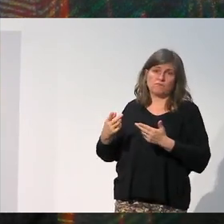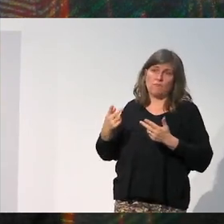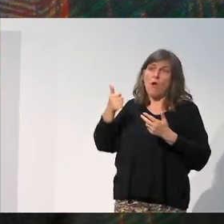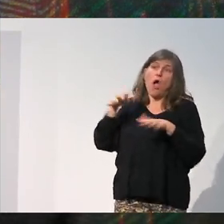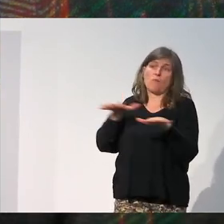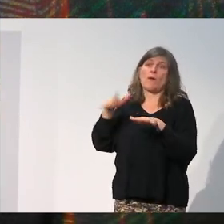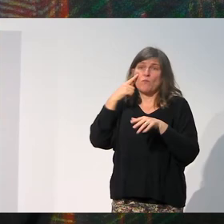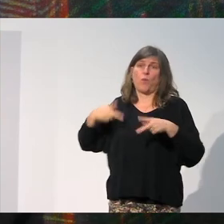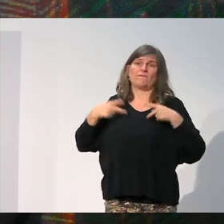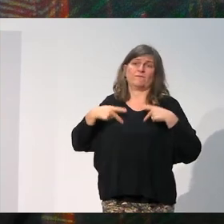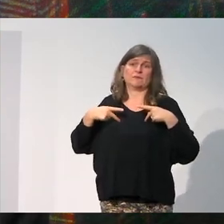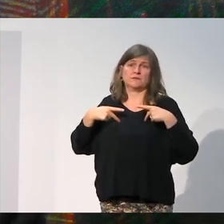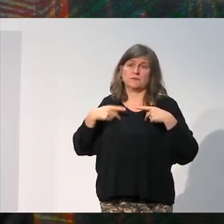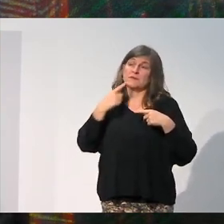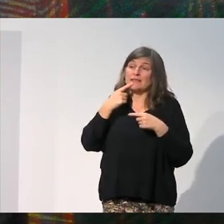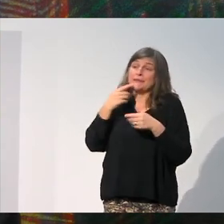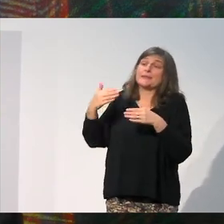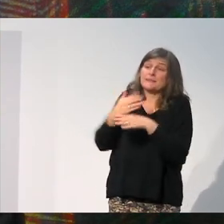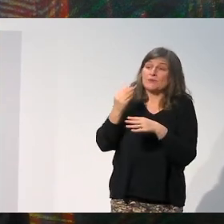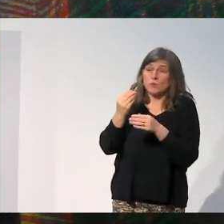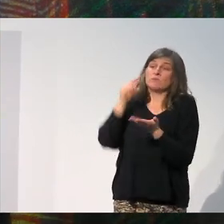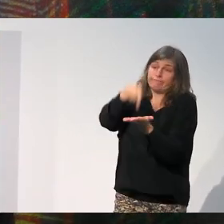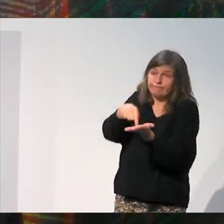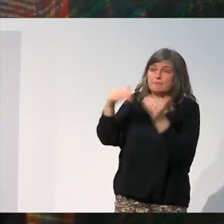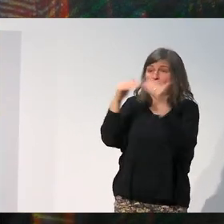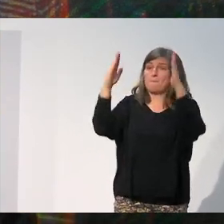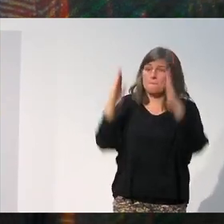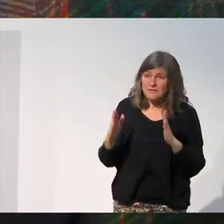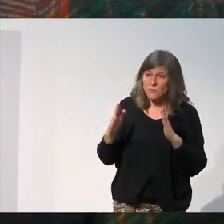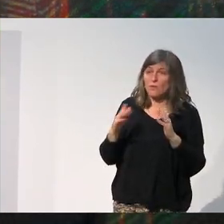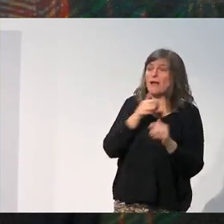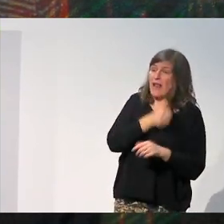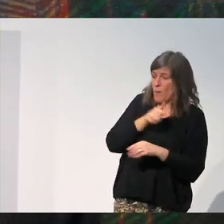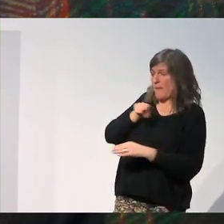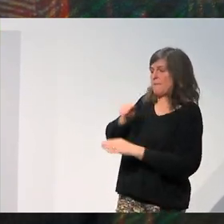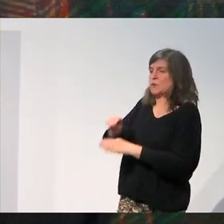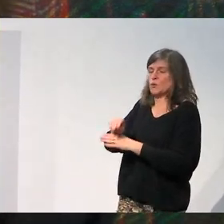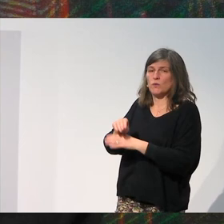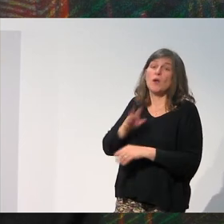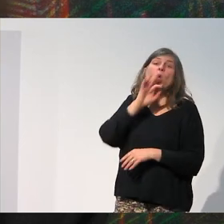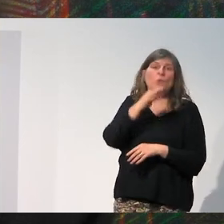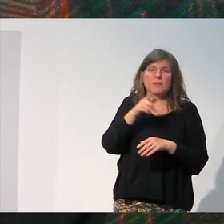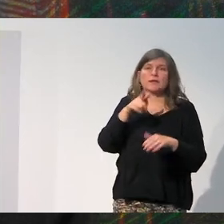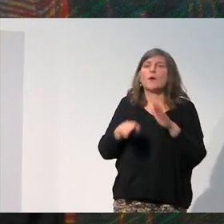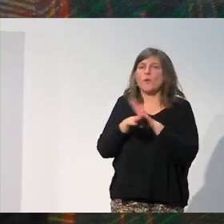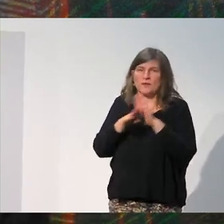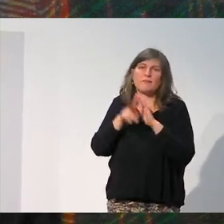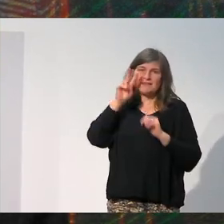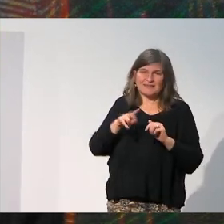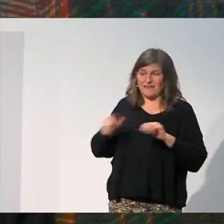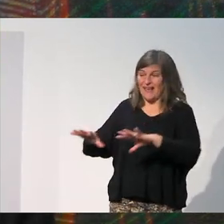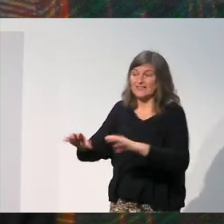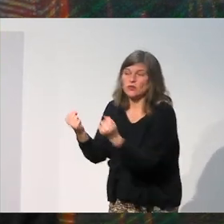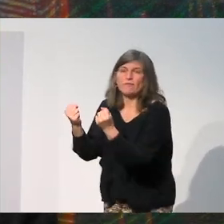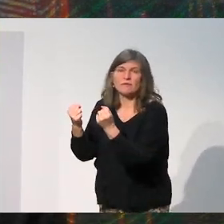qui est nourrie par lui. Je fais une parenthèse pour que vous compreniez comment il en est arrivé là. Il sauve quand même l'animal d'une destruction